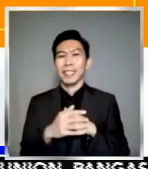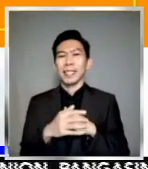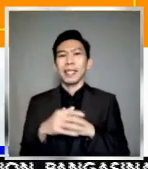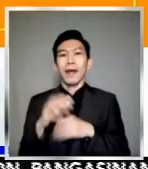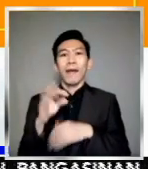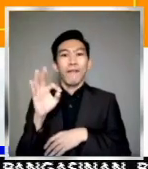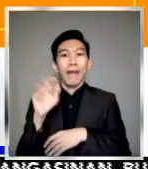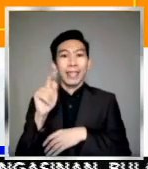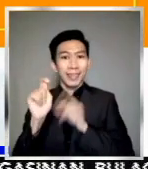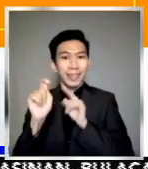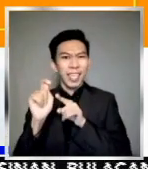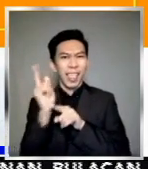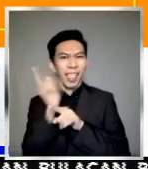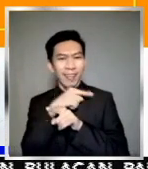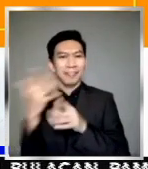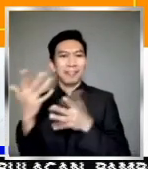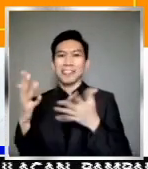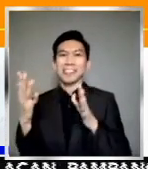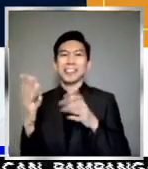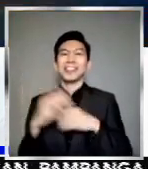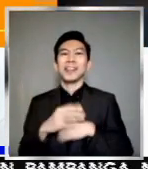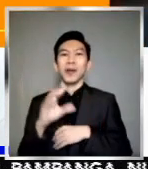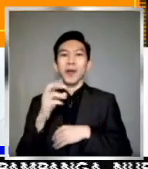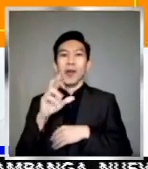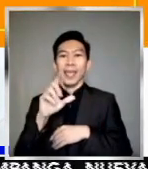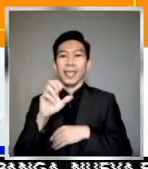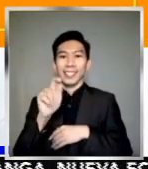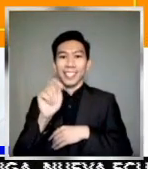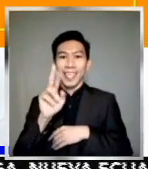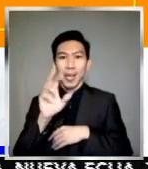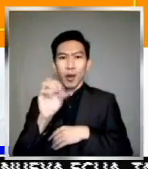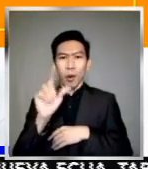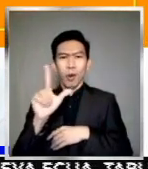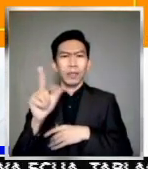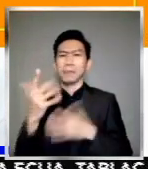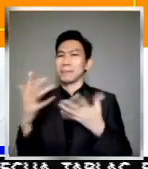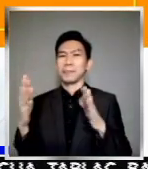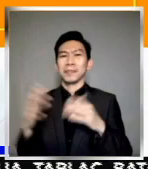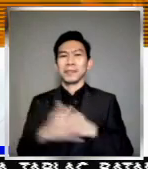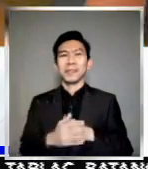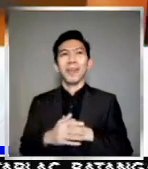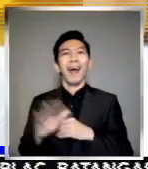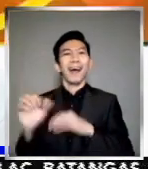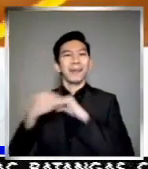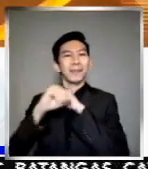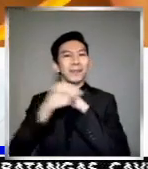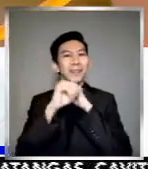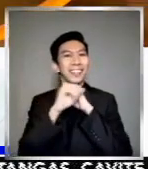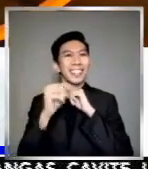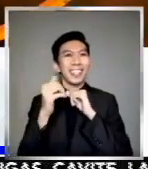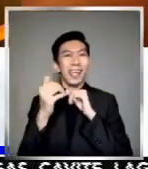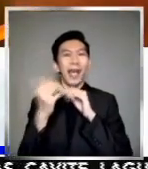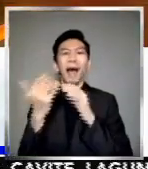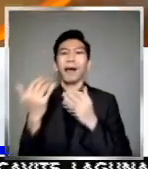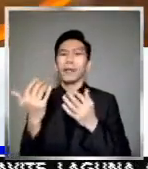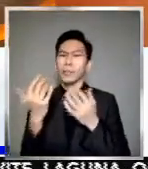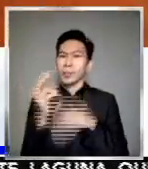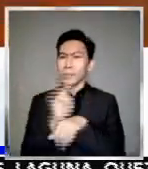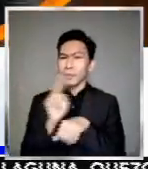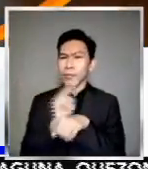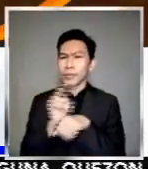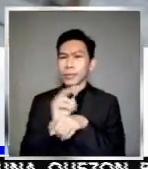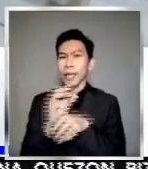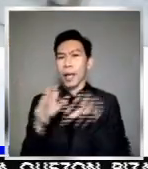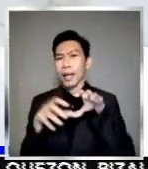sa Nutribond na inilunsad nila nitong July 2020. Pero imbis na squash, carrot naman ang gamit nila